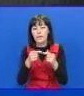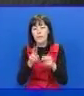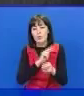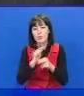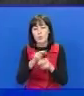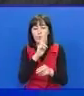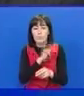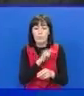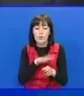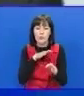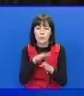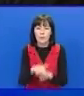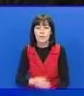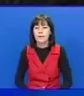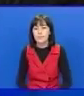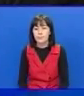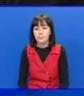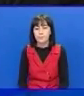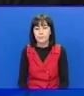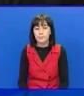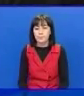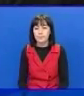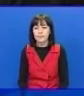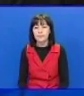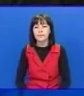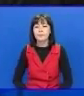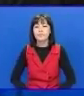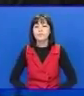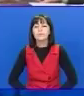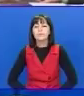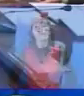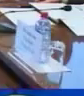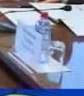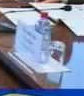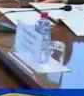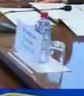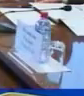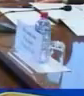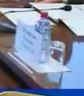жұмыстарын жүргізіп жатырмыз. Гүлсанат Қалмырзағызы, Батыр Оразбеков, Жазира Лекерова, оңтүстік ақпарат.